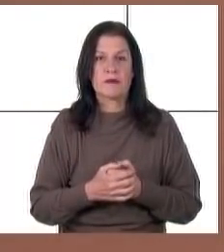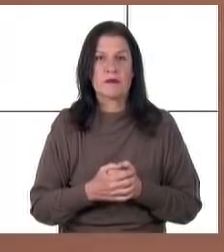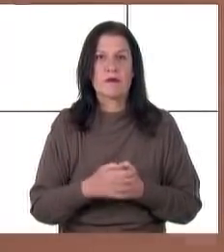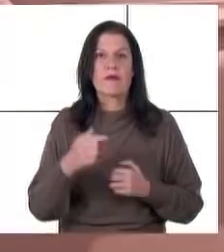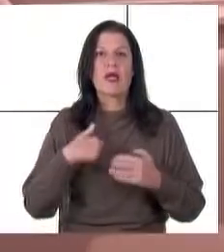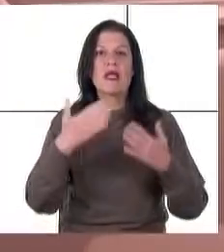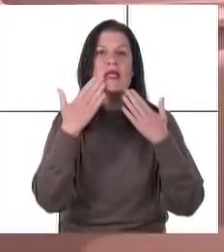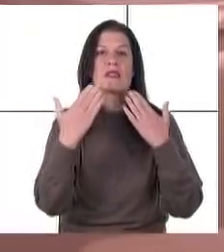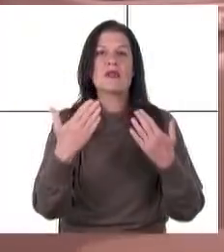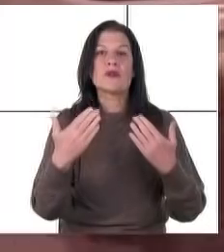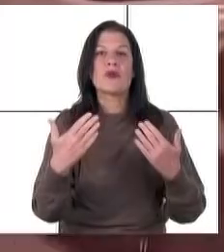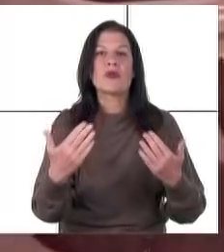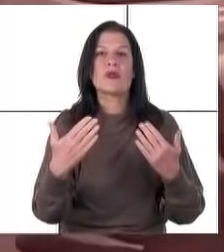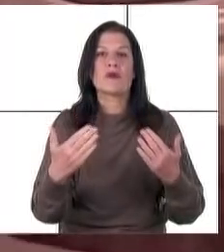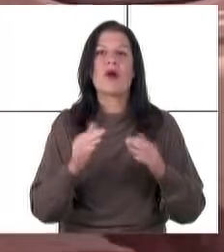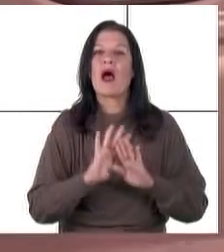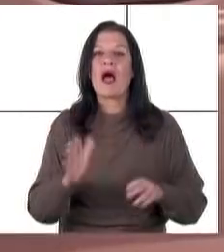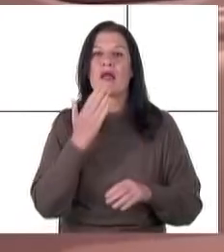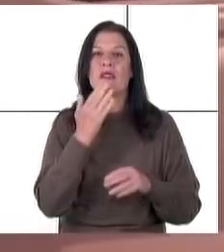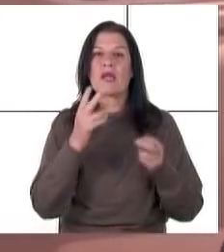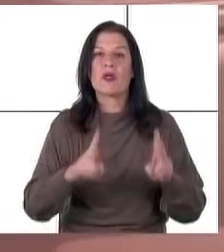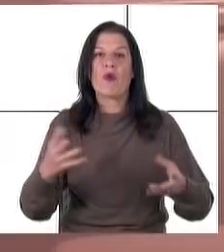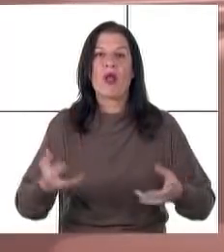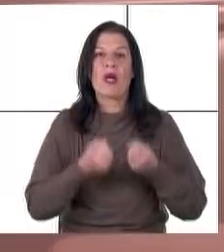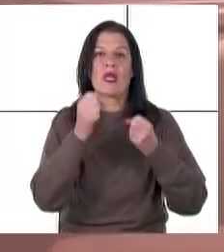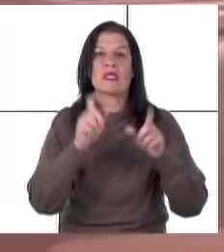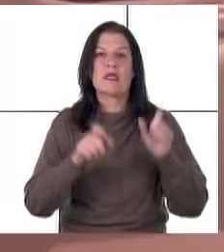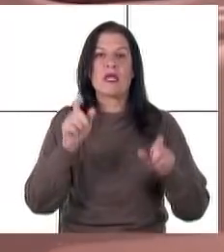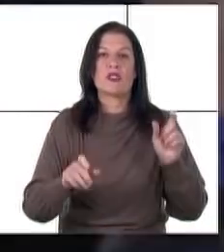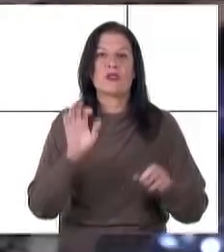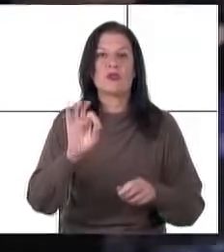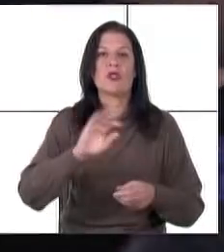Благодарны безумно. Только Израиль может своих людей вот так вот вывозить за всего мира.